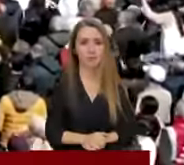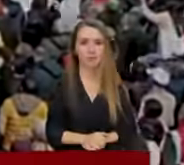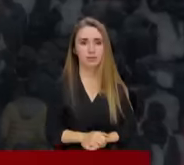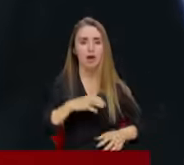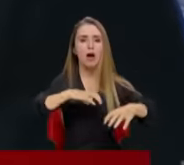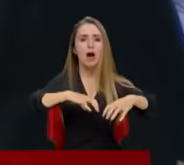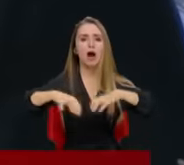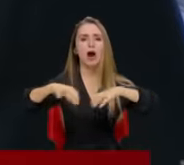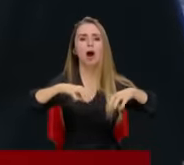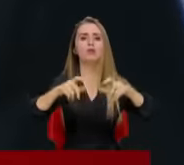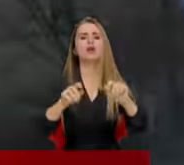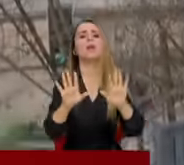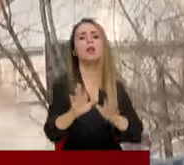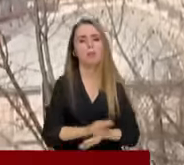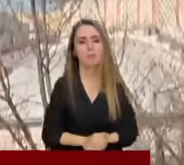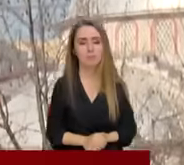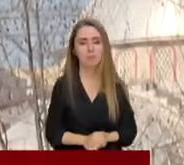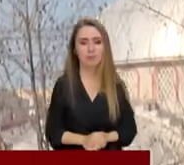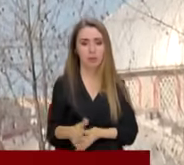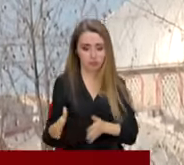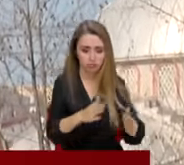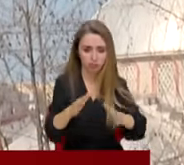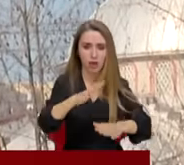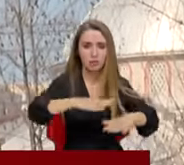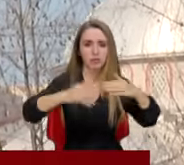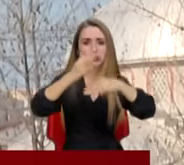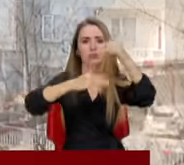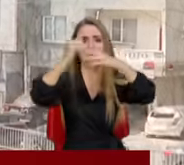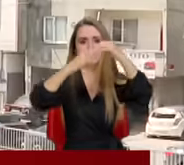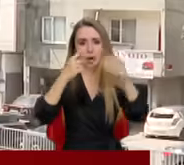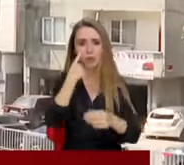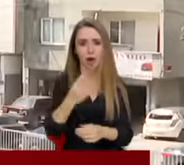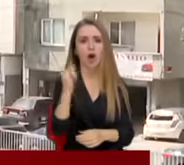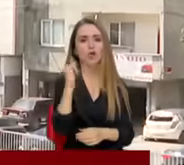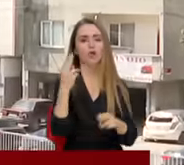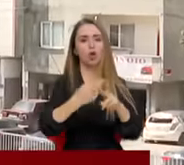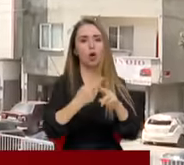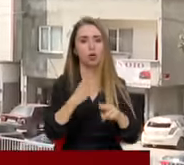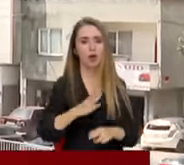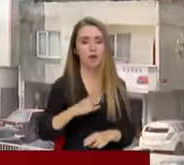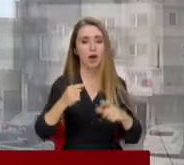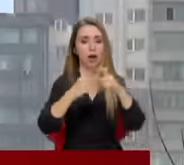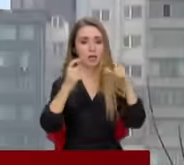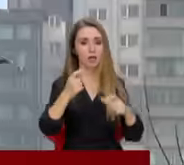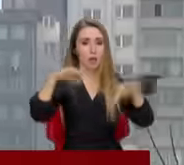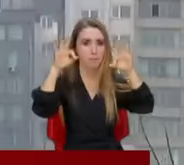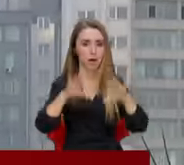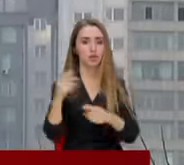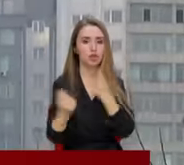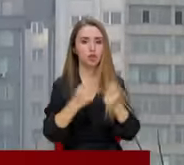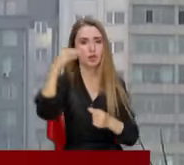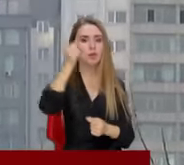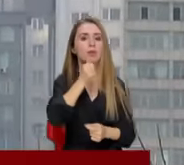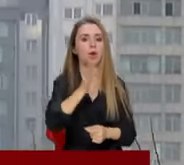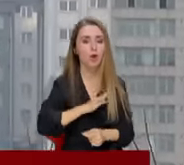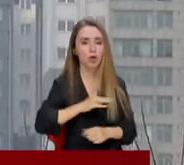Particilik yapma zamanı değil. Dere yatağı üzerine kurulu dikey mimarinin kötü örnekleriyle çevrili Esenyurt'tan başladı mesaiye